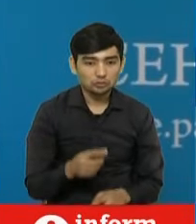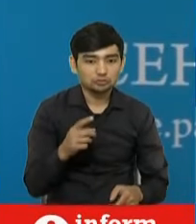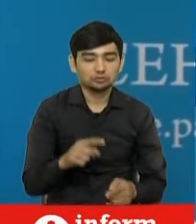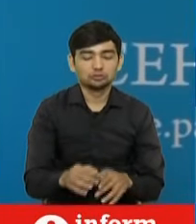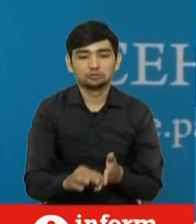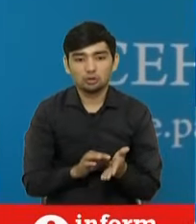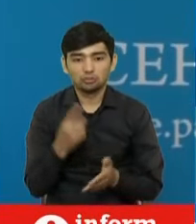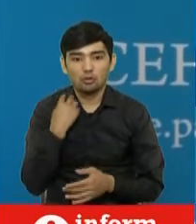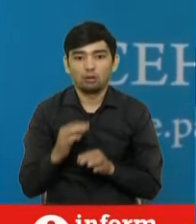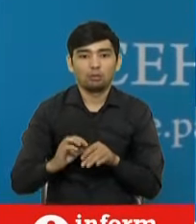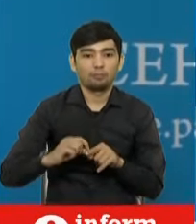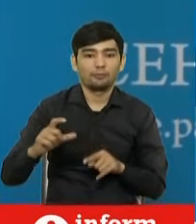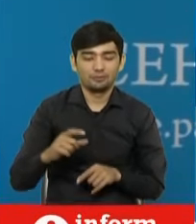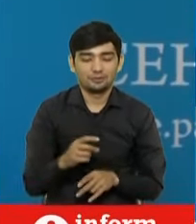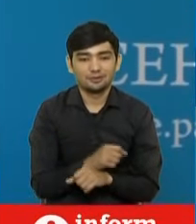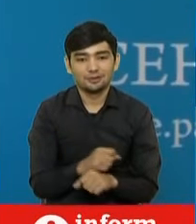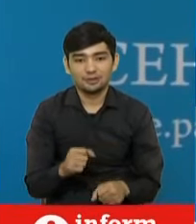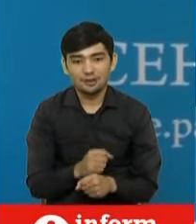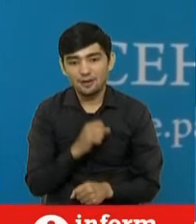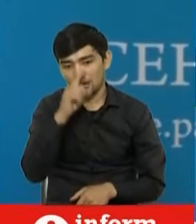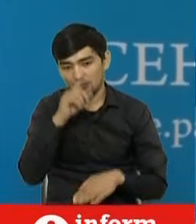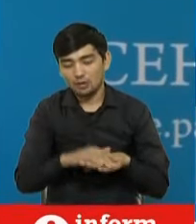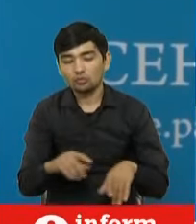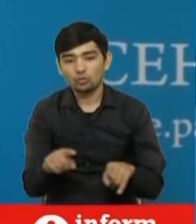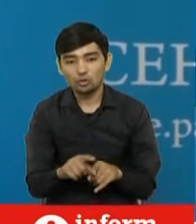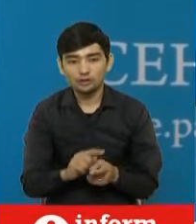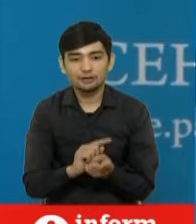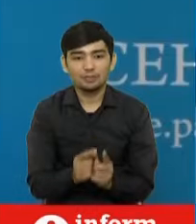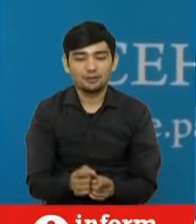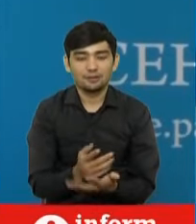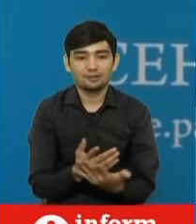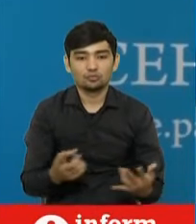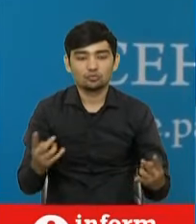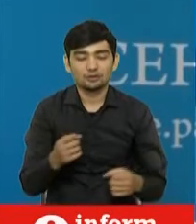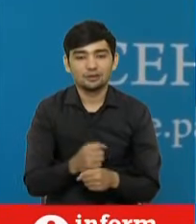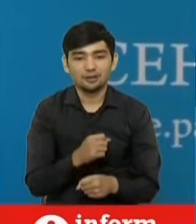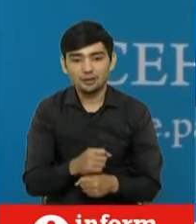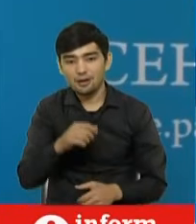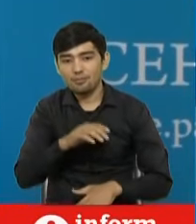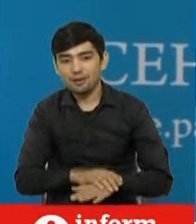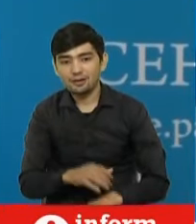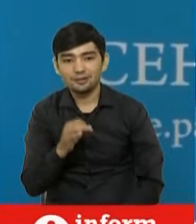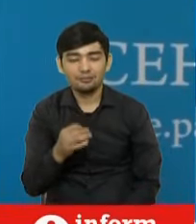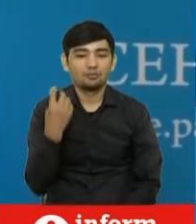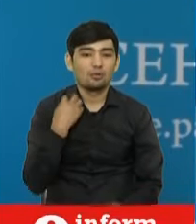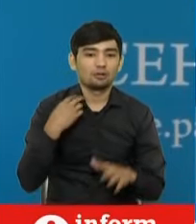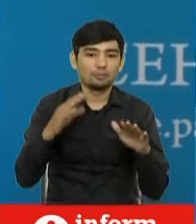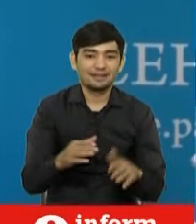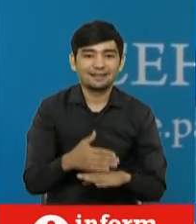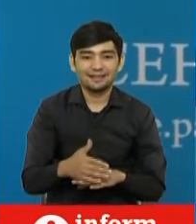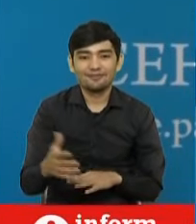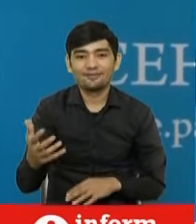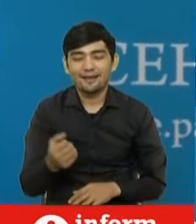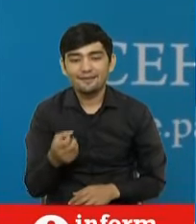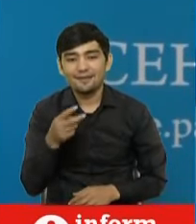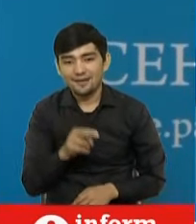қиындықтарға тап болмау керек. Үкімет те бұл түзетуге қатысты оң шешімін шығарды. Сондай-ақ банктер мен қаржы ұйымдары несие алудан ерікті түрде